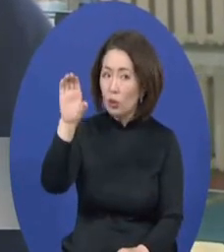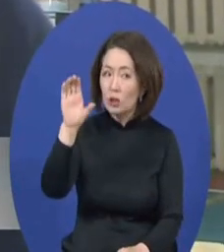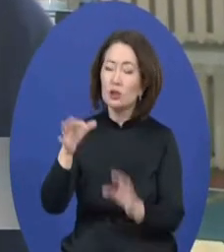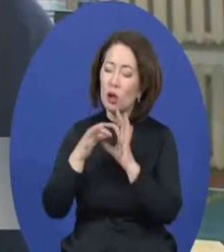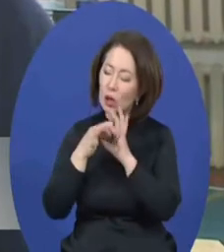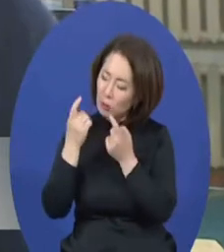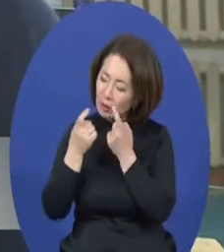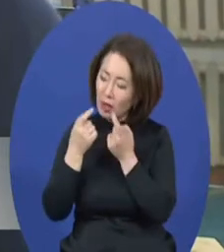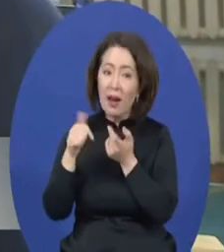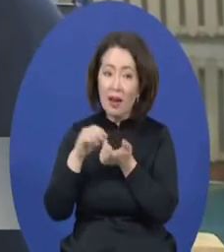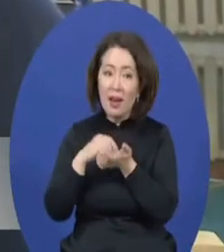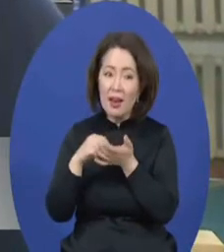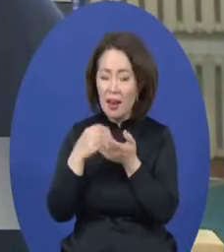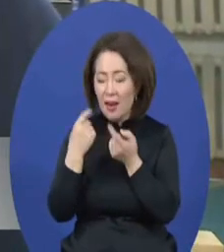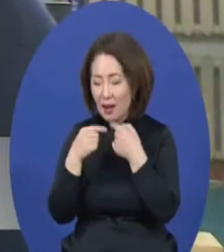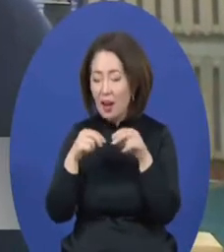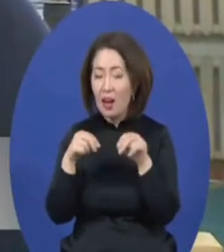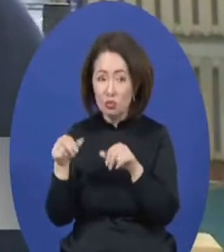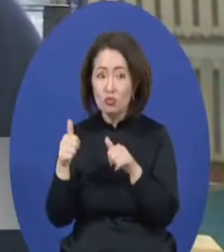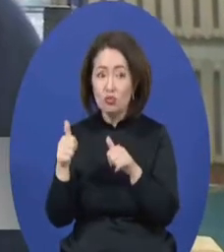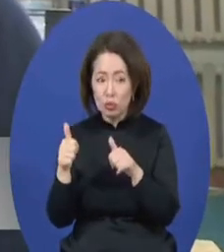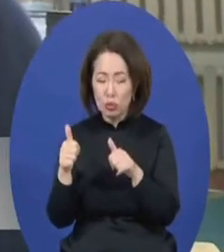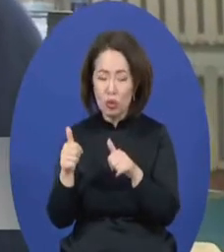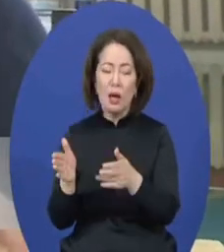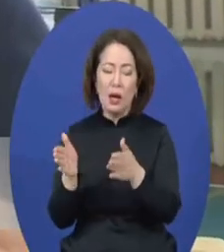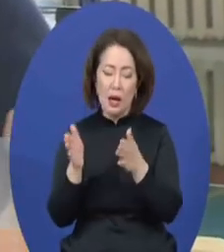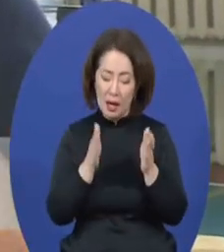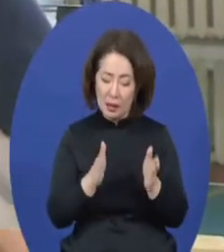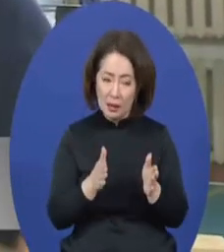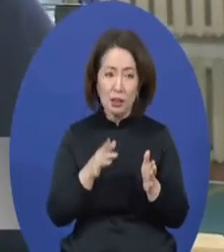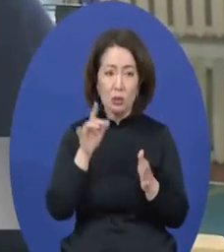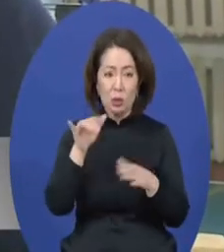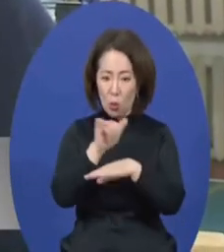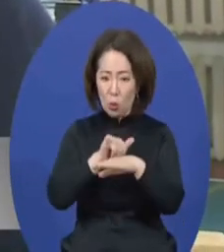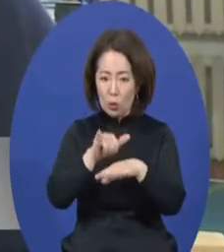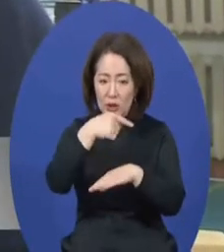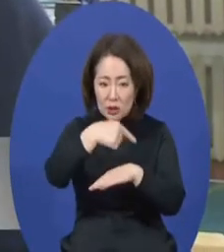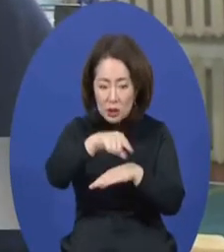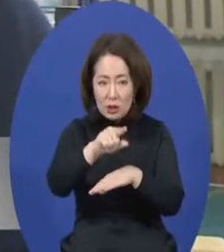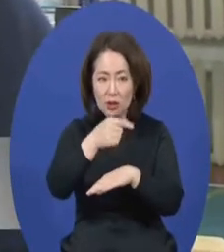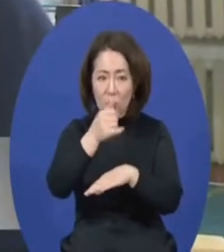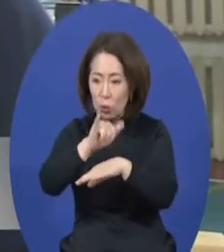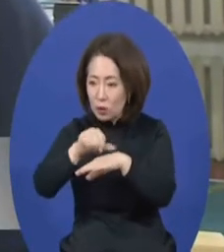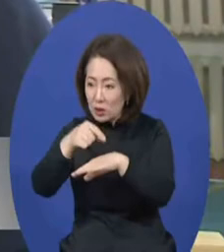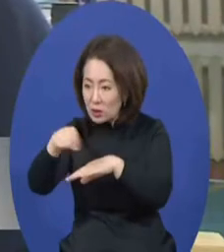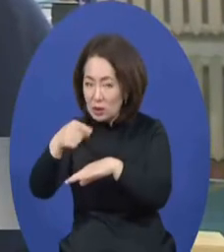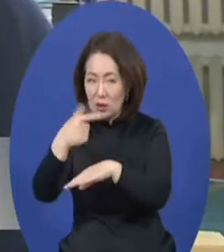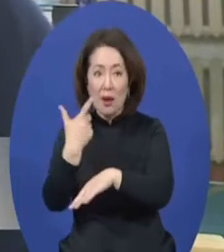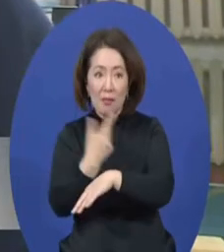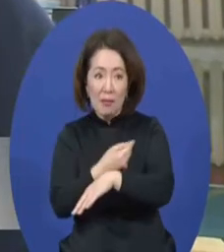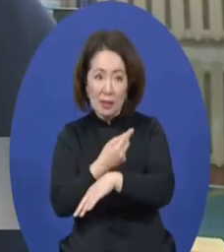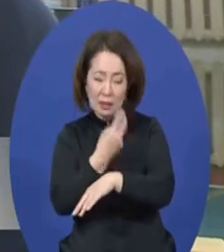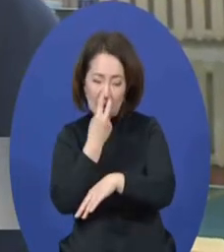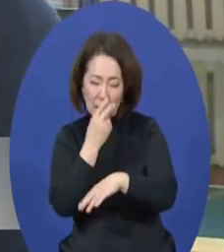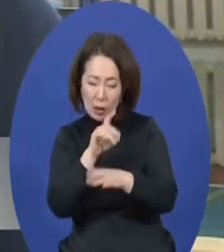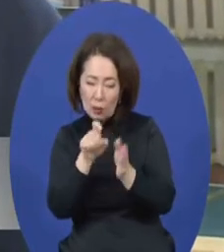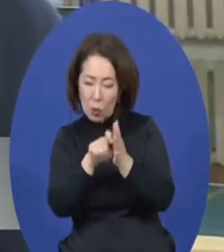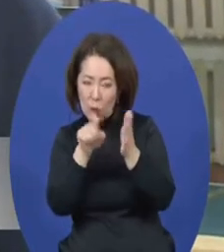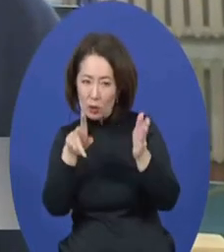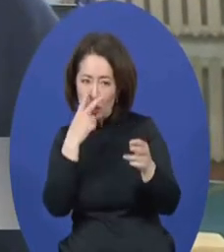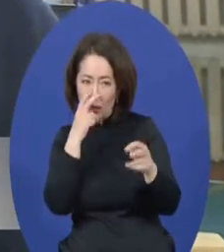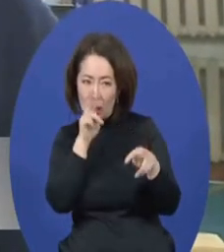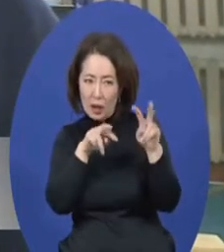гэрээ хэлцээрийн асуудлууд бол хийгдсэн байна. Тийм учраас бид нар тухайн улс орнуудыг хараад бас тодорхой хэмжээний хугацаа